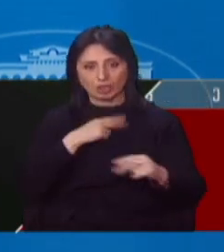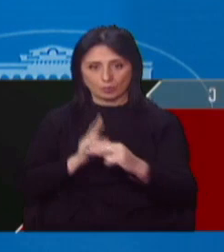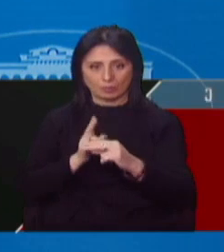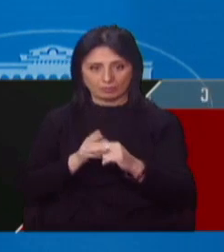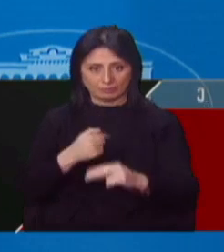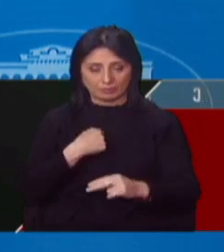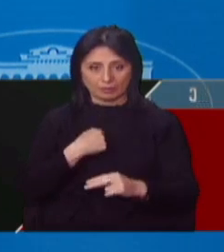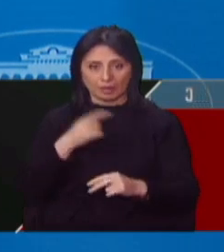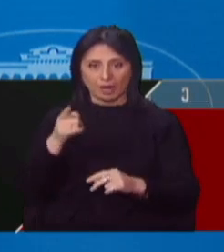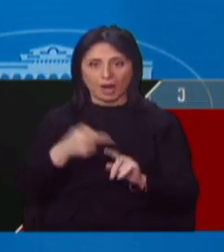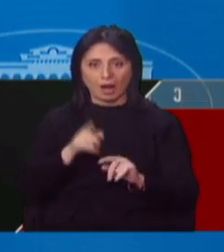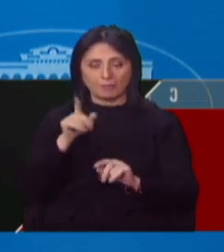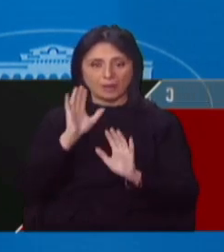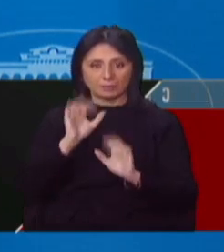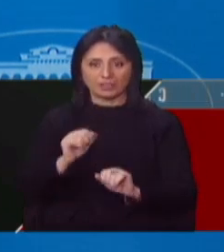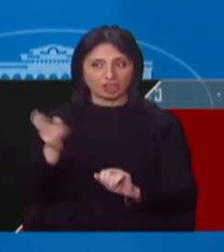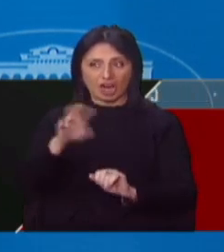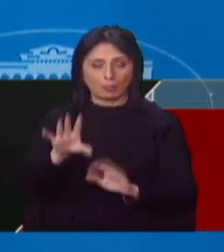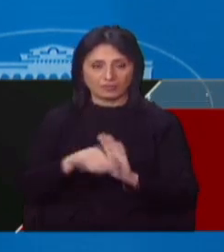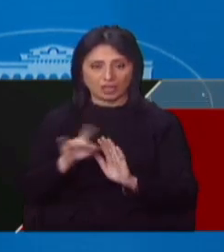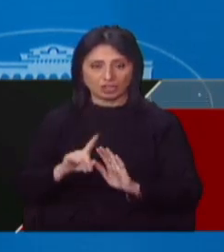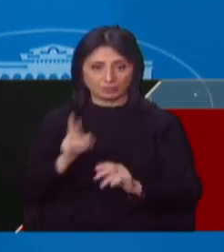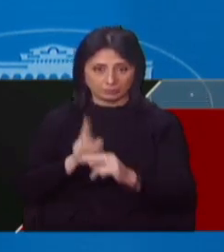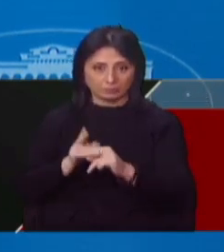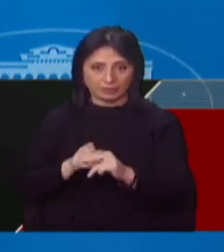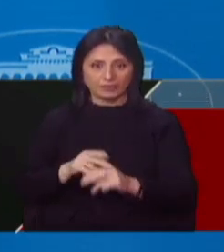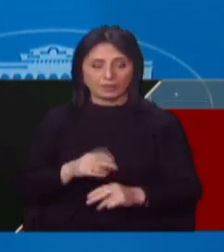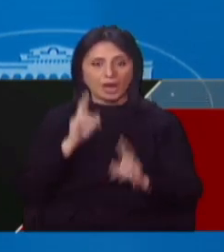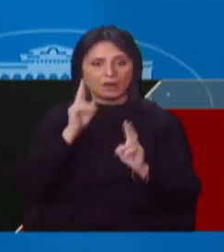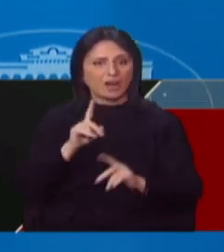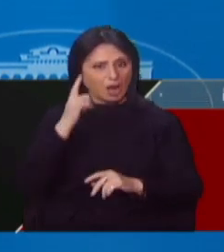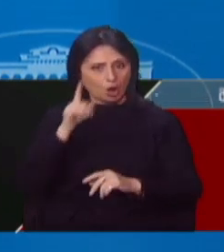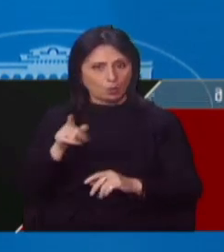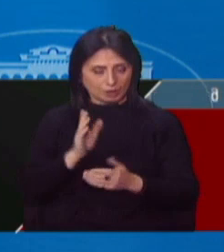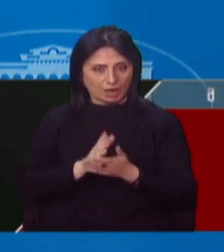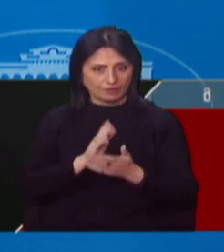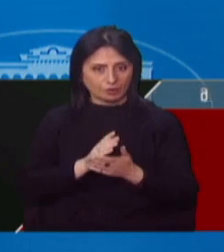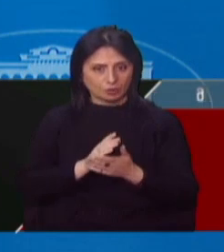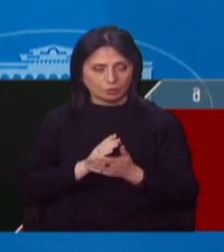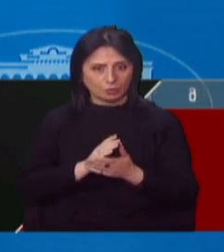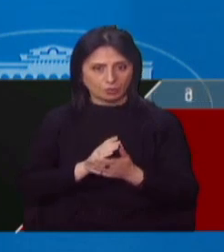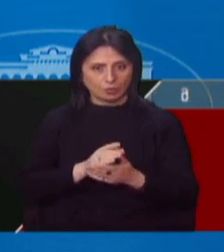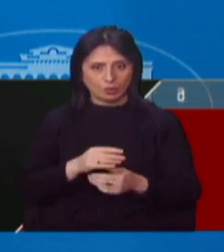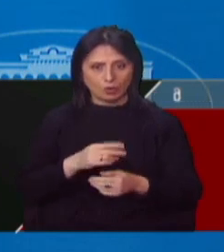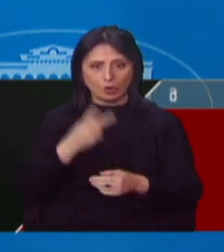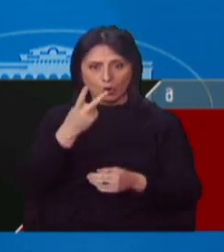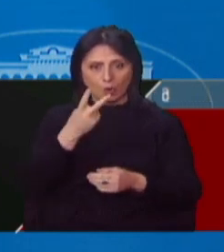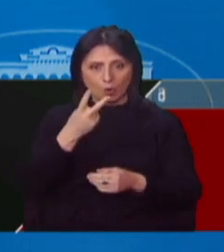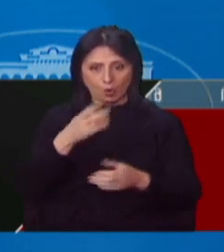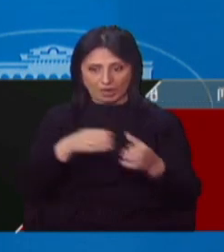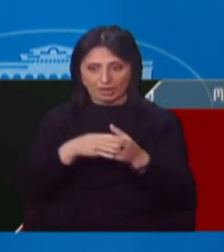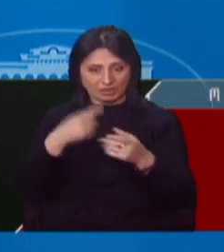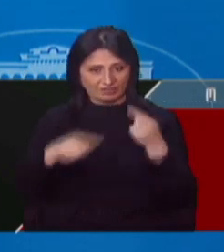რომ მათი მხარდამჭერები არ მივიდნენ არჩევნებს. ესეთი არ ვიცი, რა გონიათ, რომ არსებობს ორი კლასის